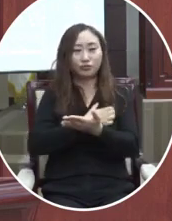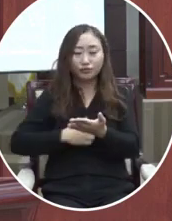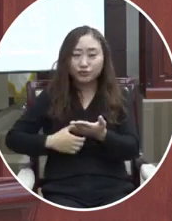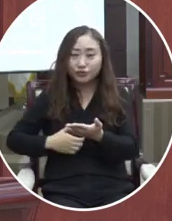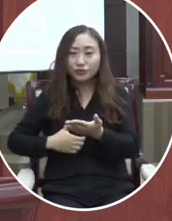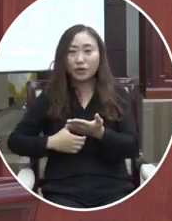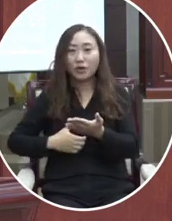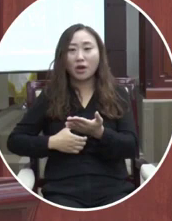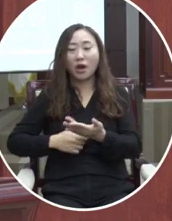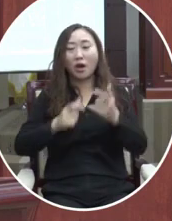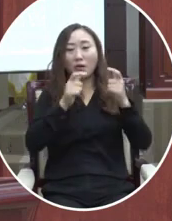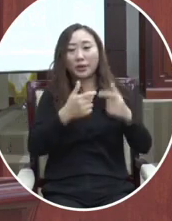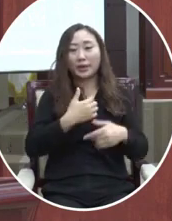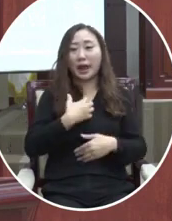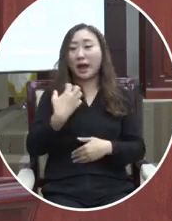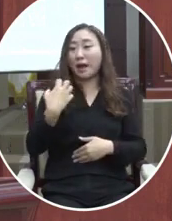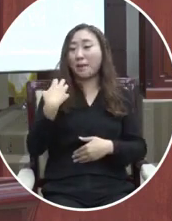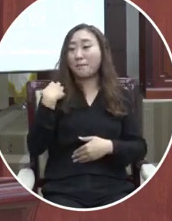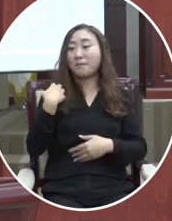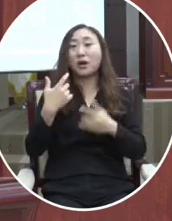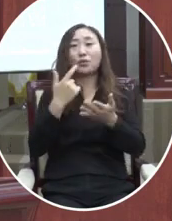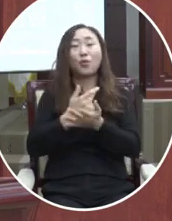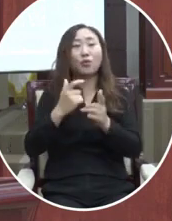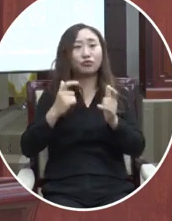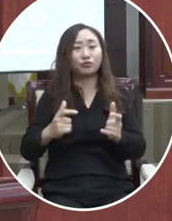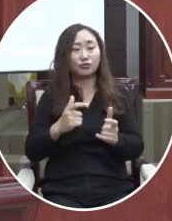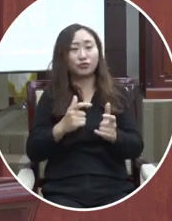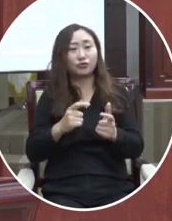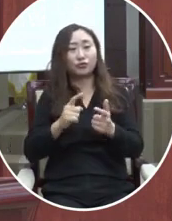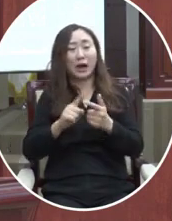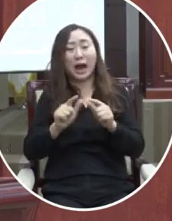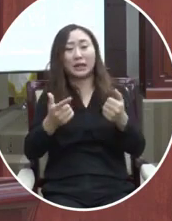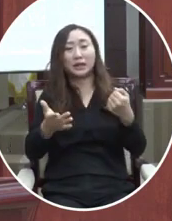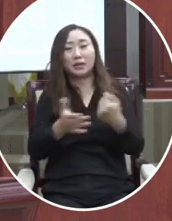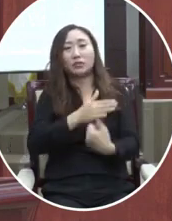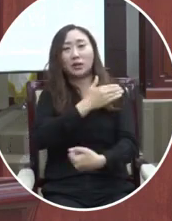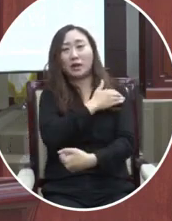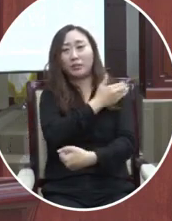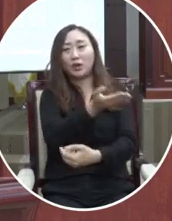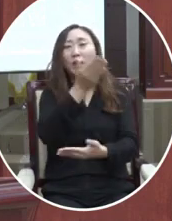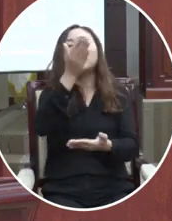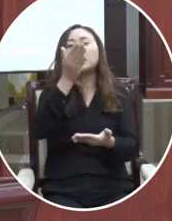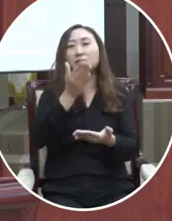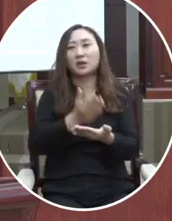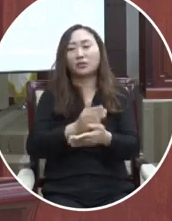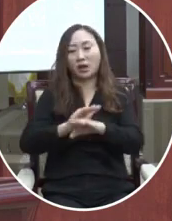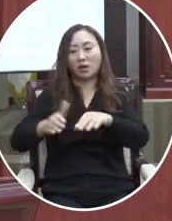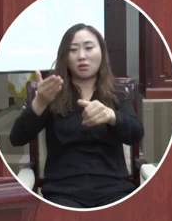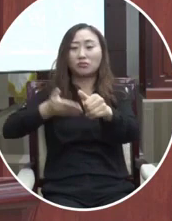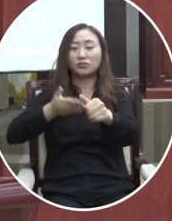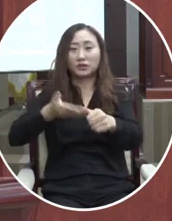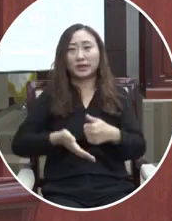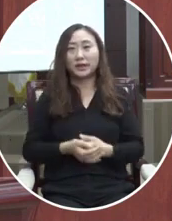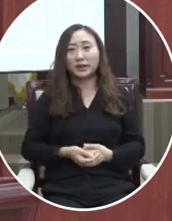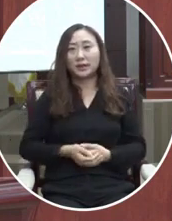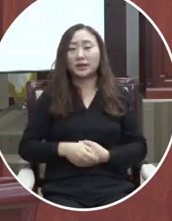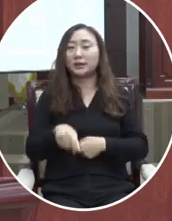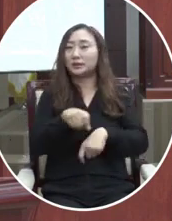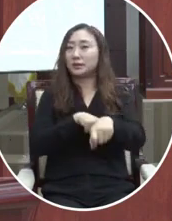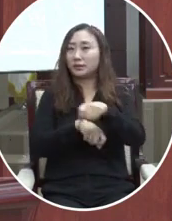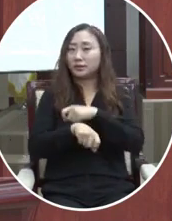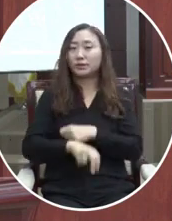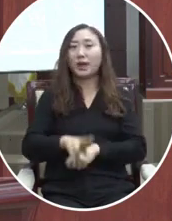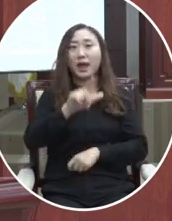관할 구역이 아니라는 이유로 방관하지 말고 적극적인 대처를 해야 할 것입니다